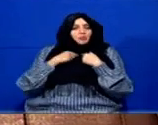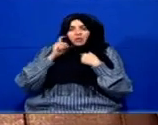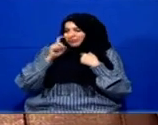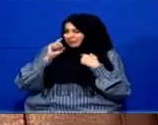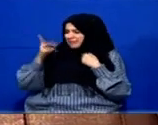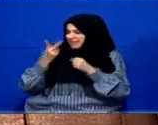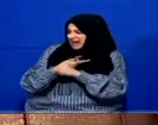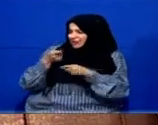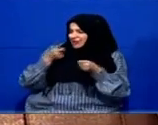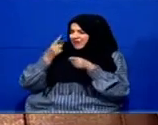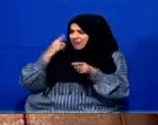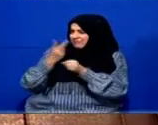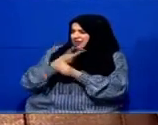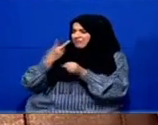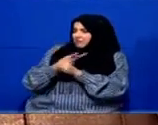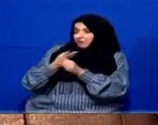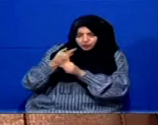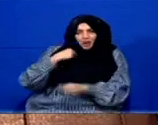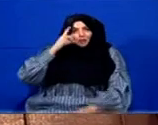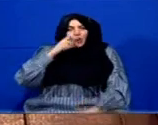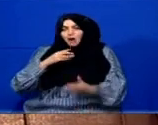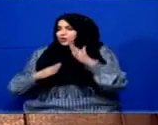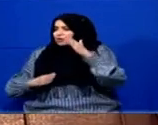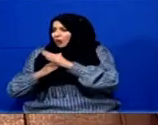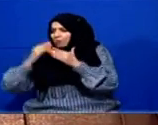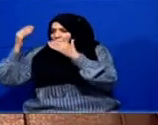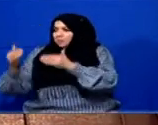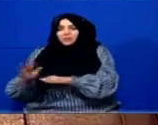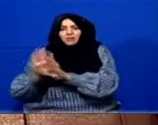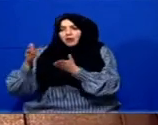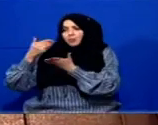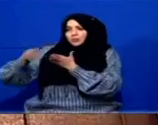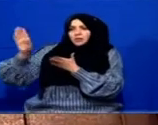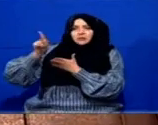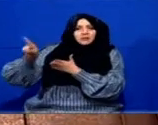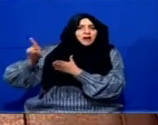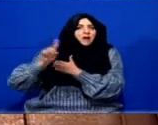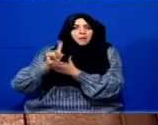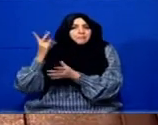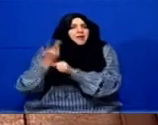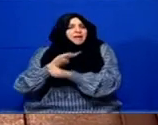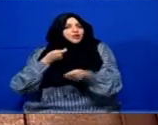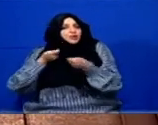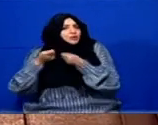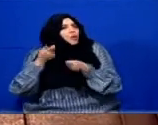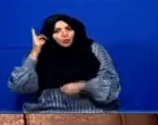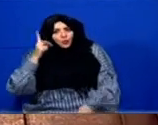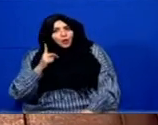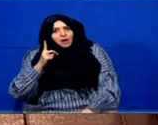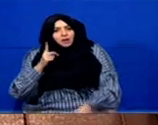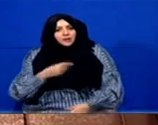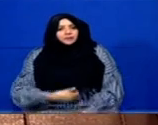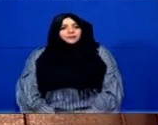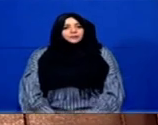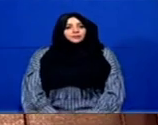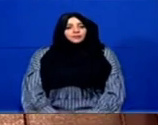فالجواب يجوز شرعا وقانونا ان تعزل هذا الوكيل من الناحيه